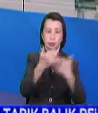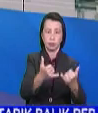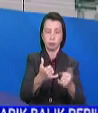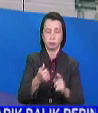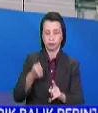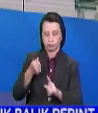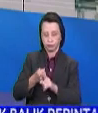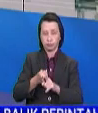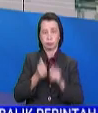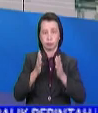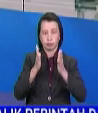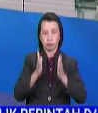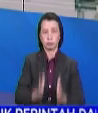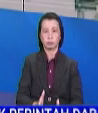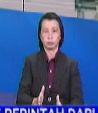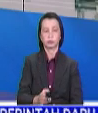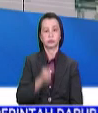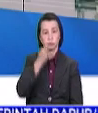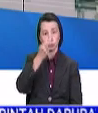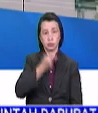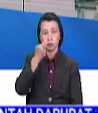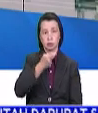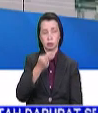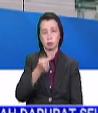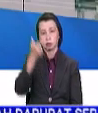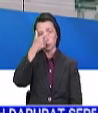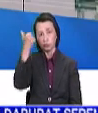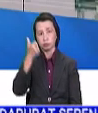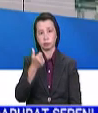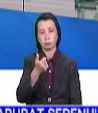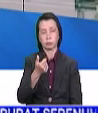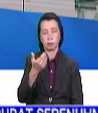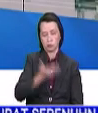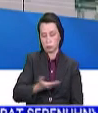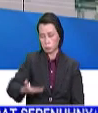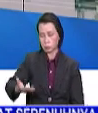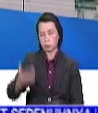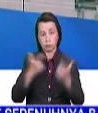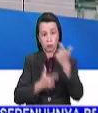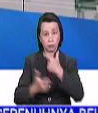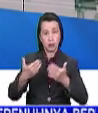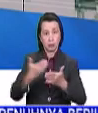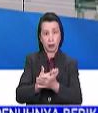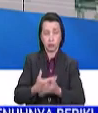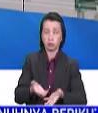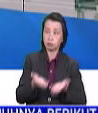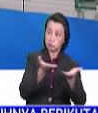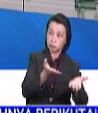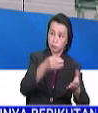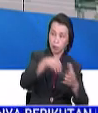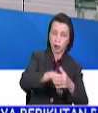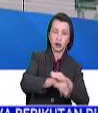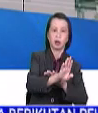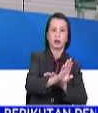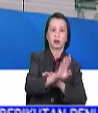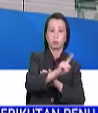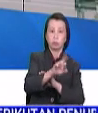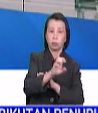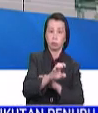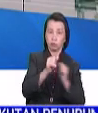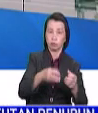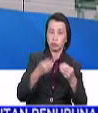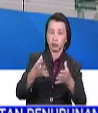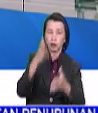pengaruhnya zonaria alfamis berkata ia berikut dengan produk-produk baru yang ditawarkan dijual berkenaan mampu